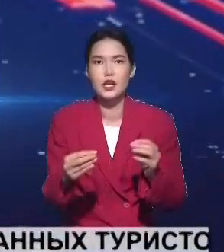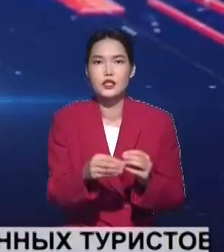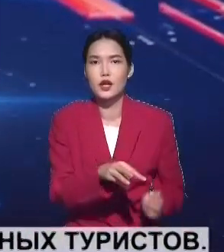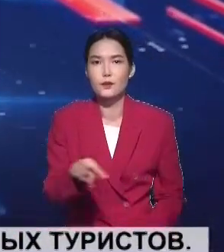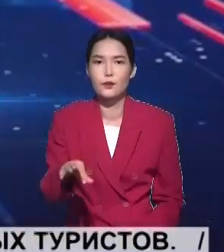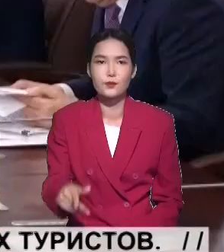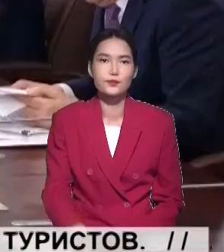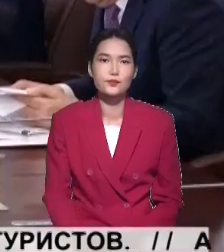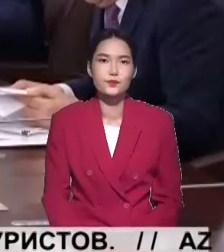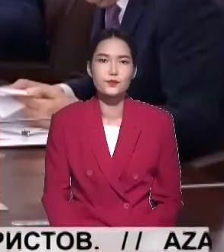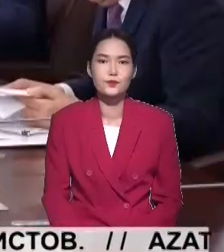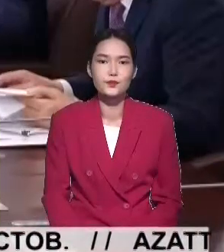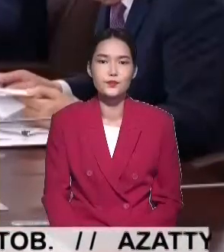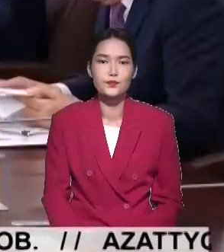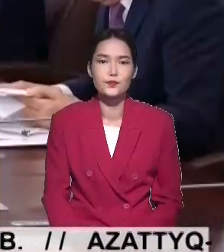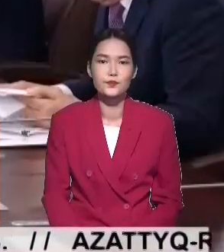тенге.